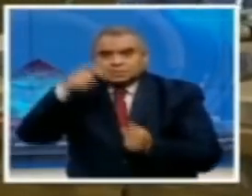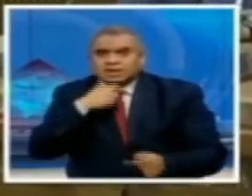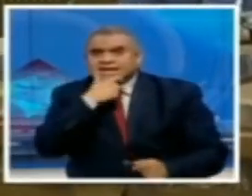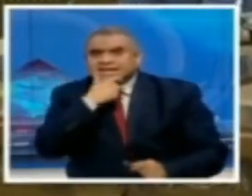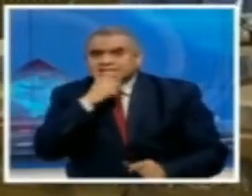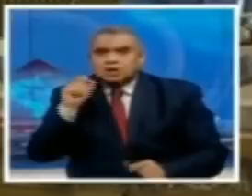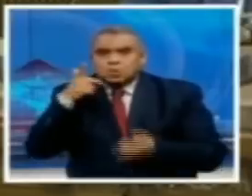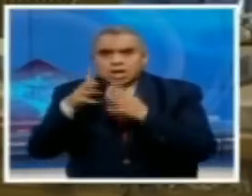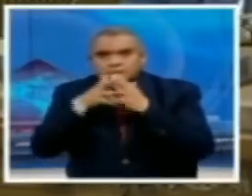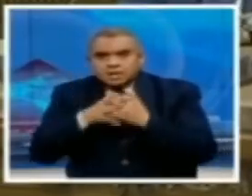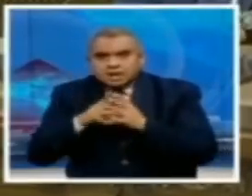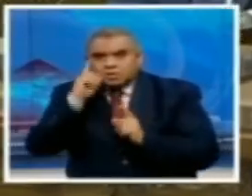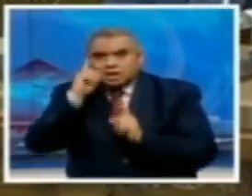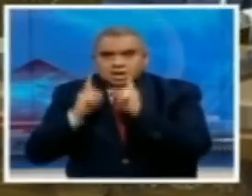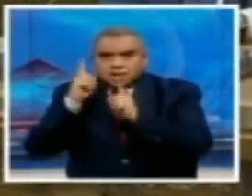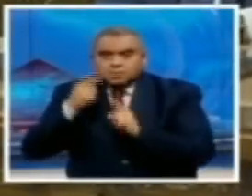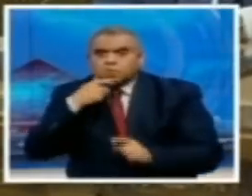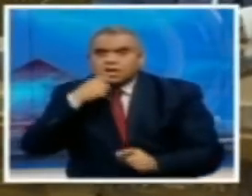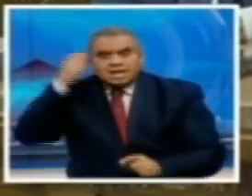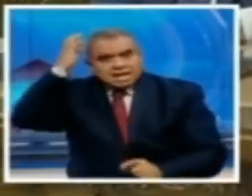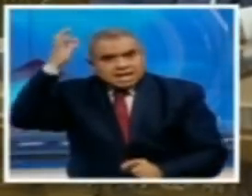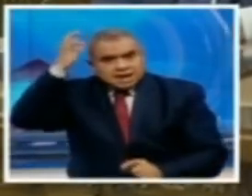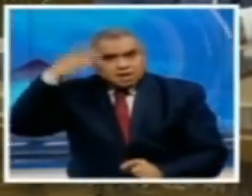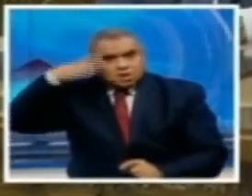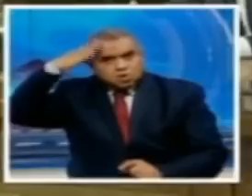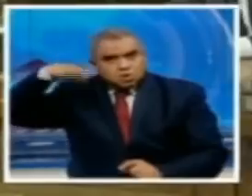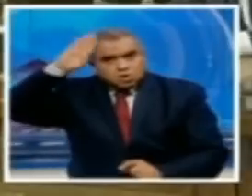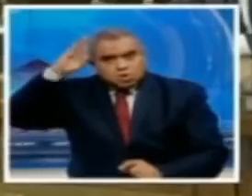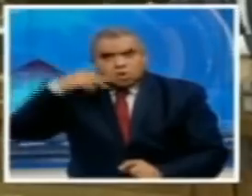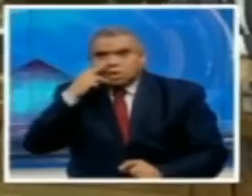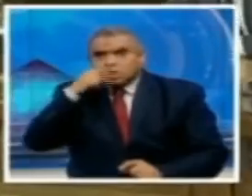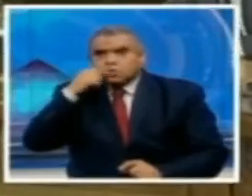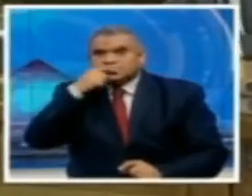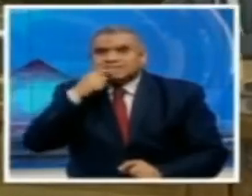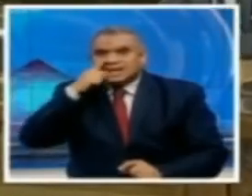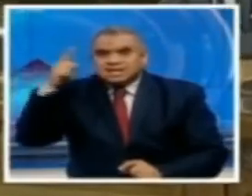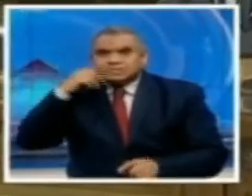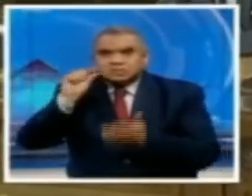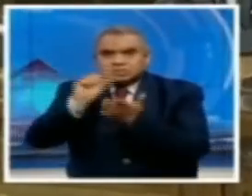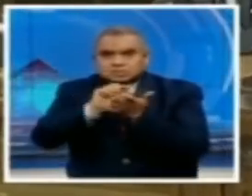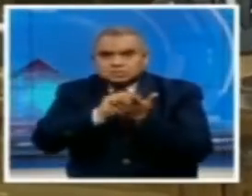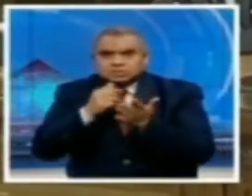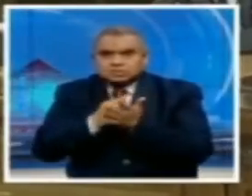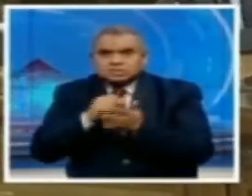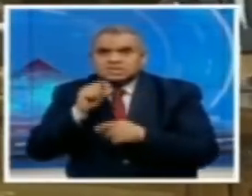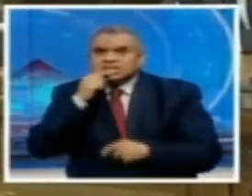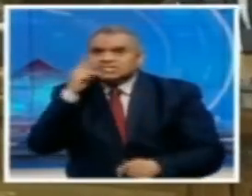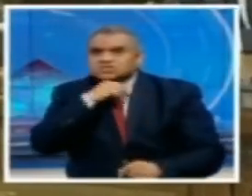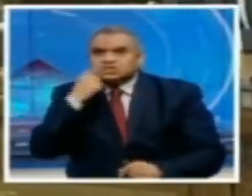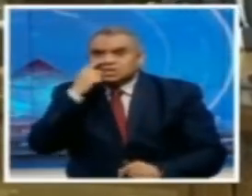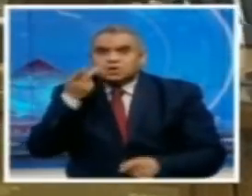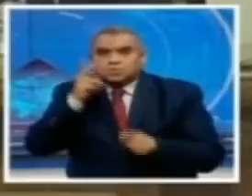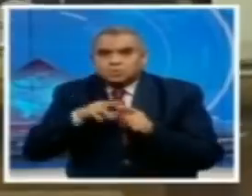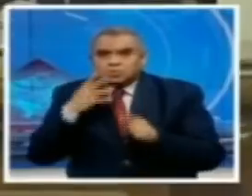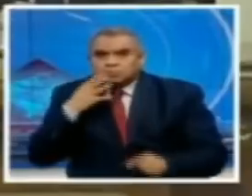دول إنجلترا وأمريكا واليابان وكندا وأستراليا ونيوزيلندا ودول التشينينغ، فضلا